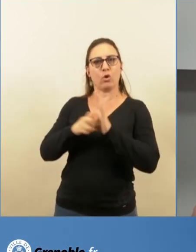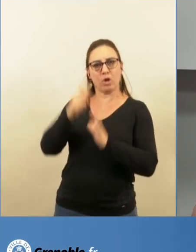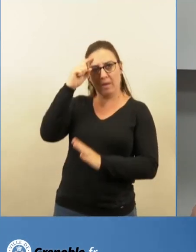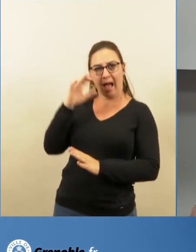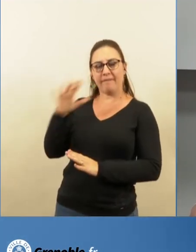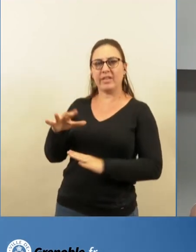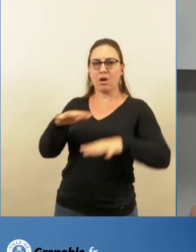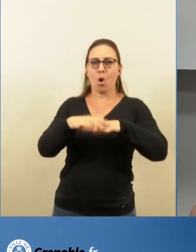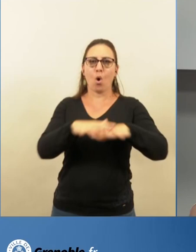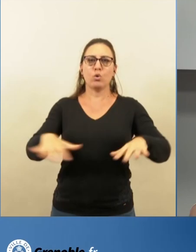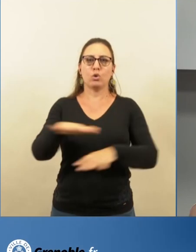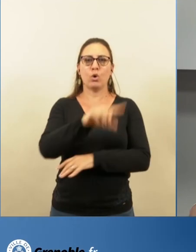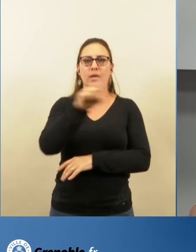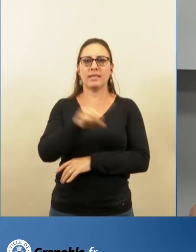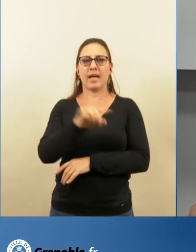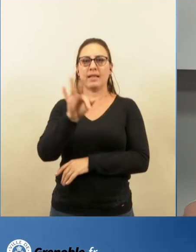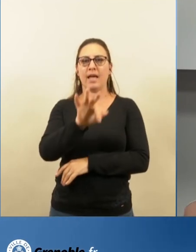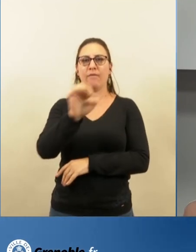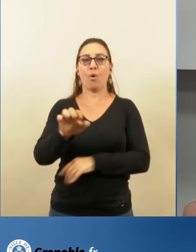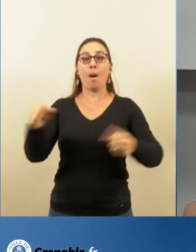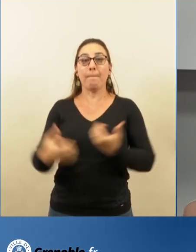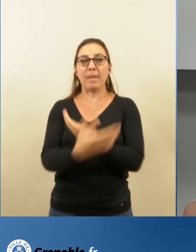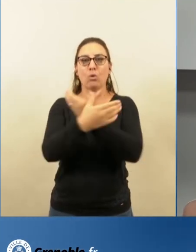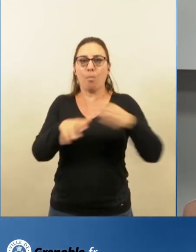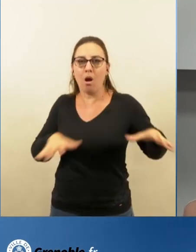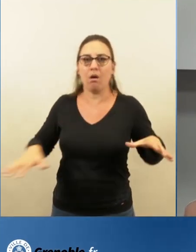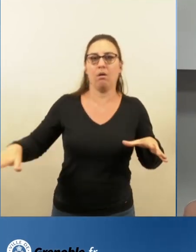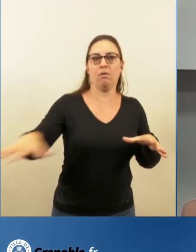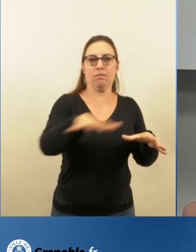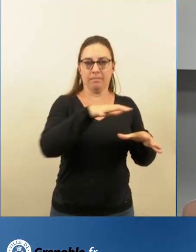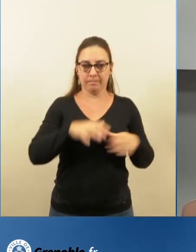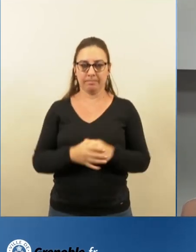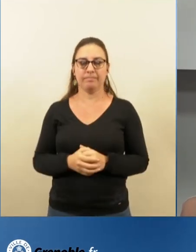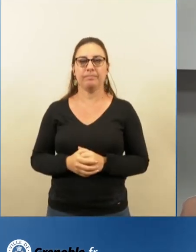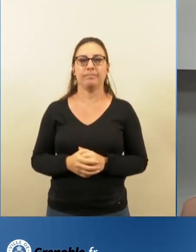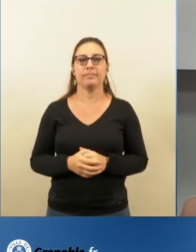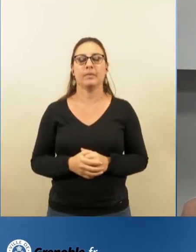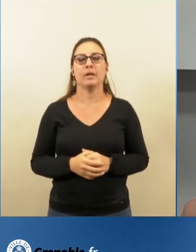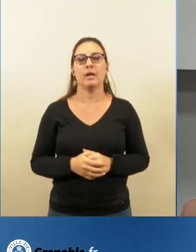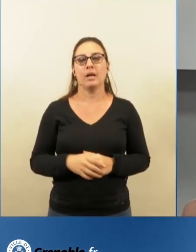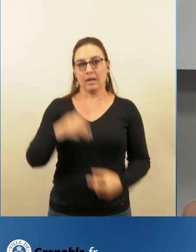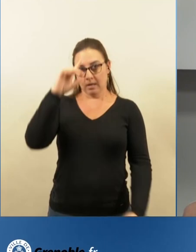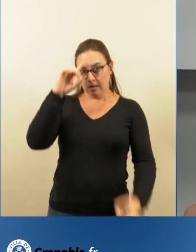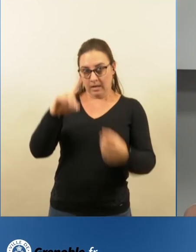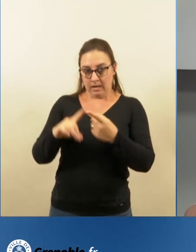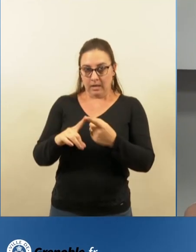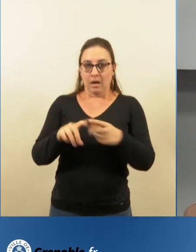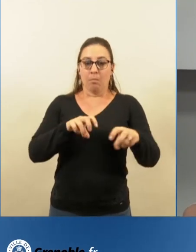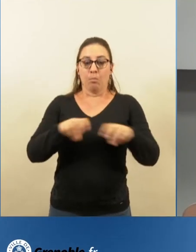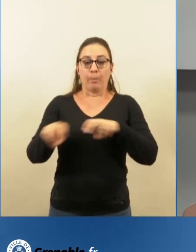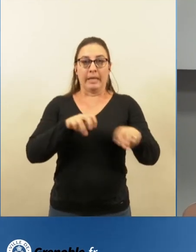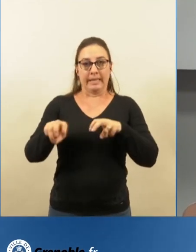à faible émission métropolitaine qui concerne donc dans ce volet la partie mobilité